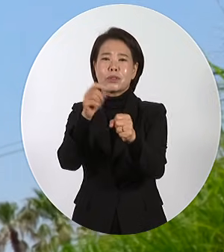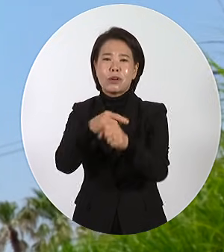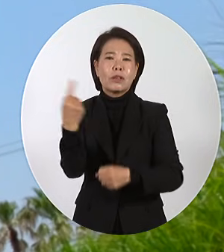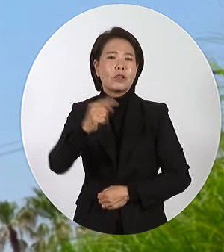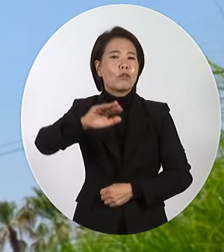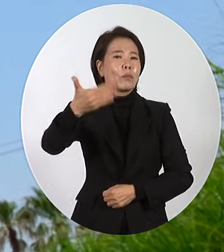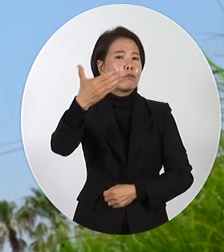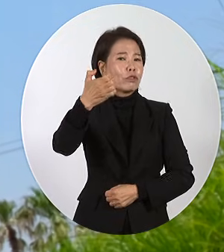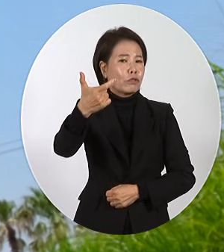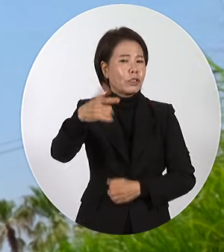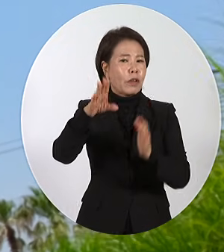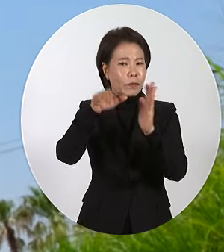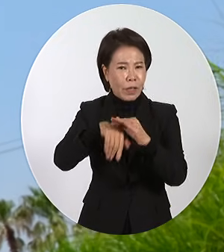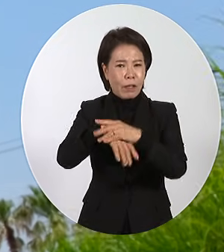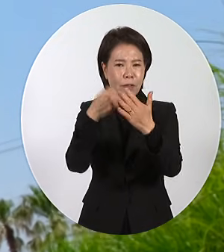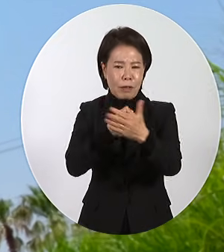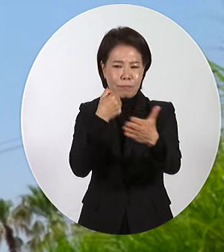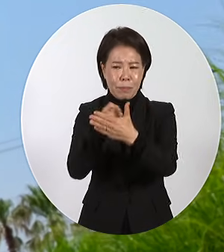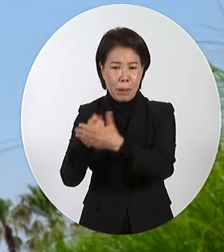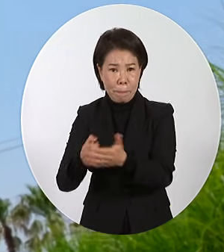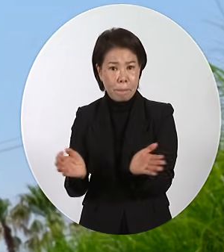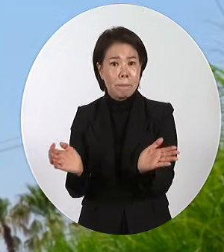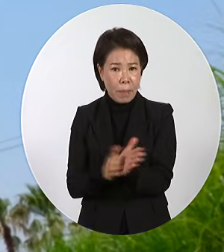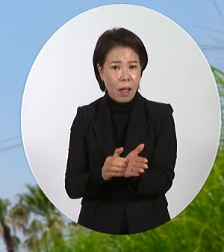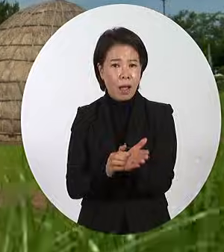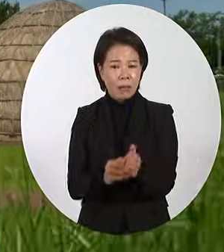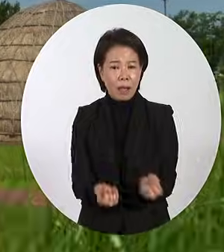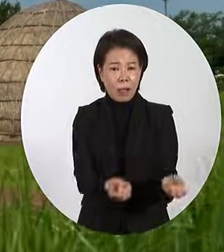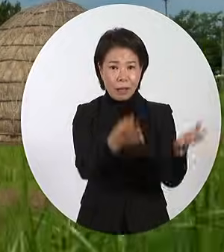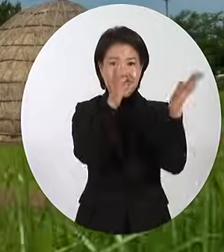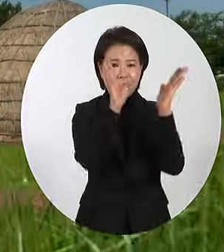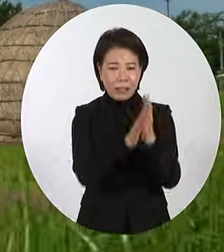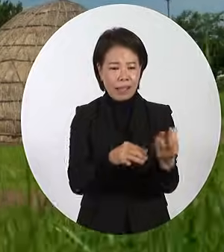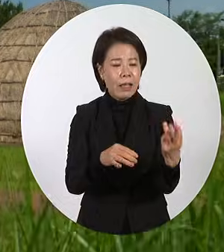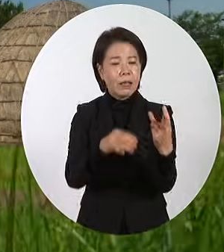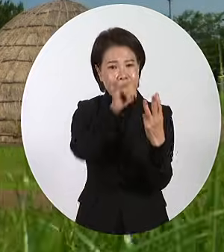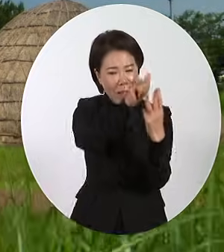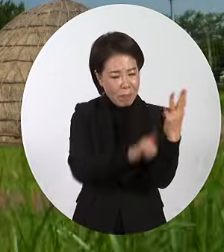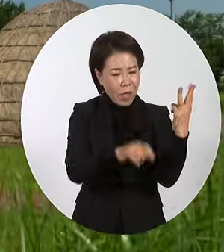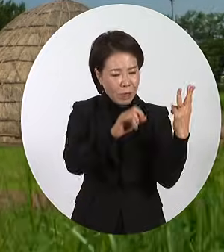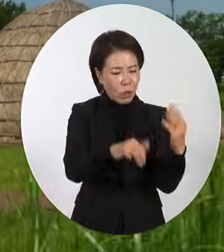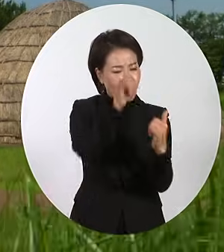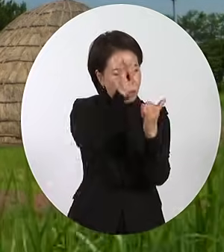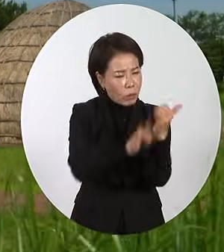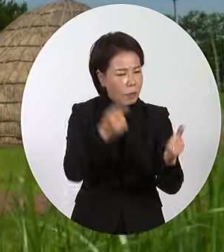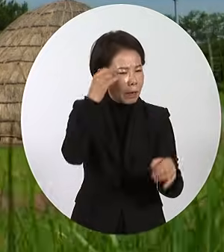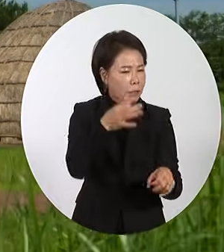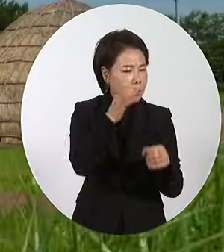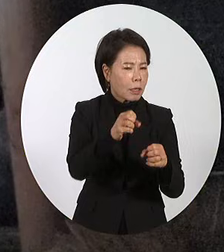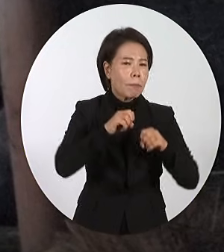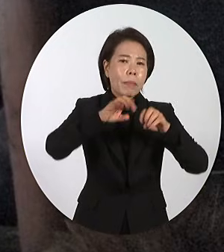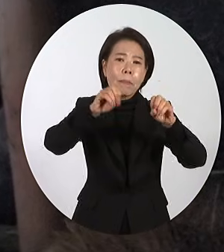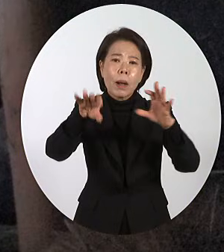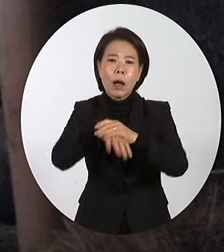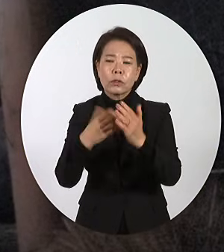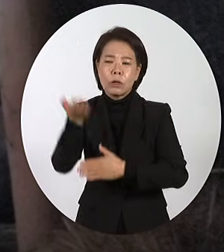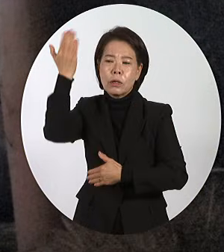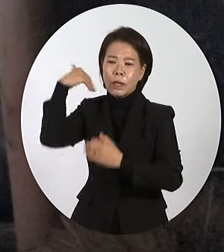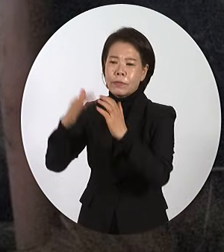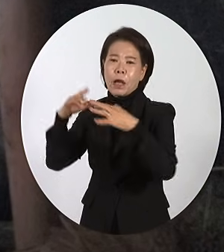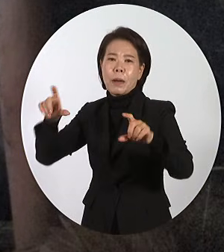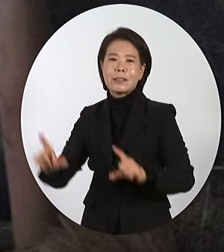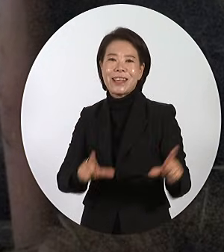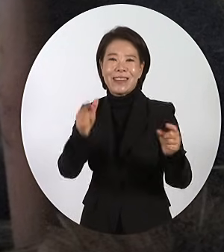1999년 국가지정 사적으로 지정됐는데요. 이번 행사는 삼양동 유적의 역사적 가치를 알리고